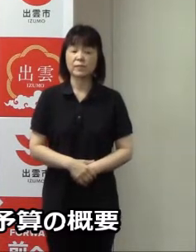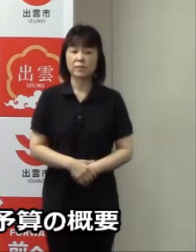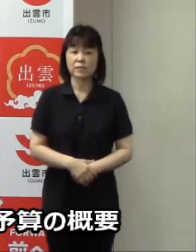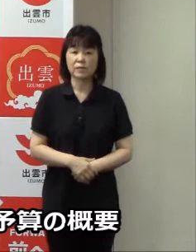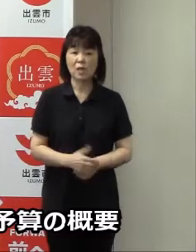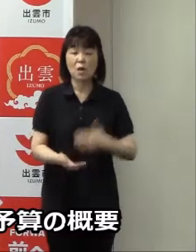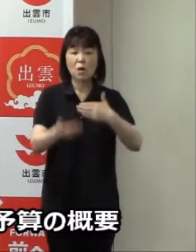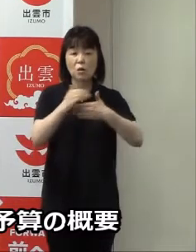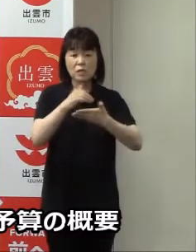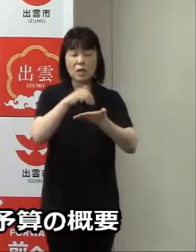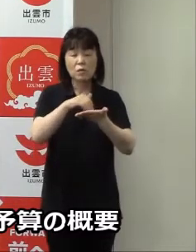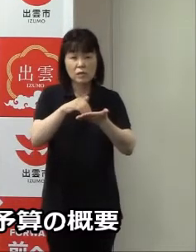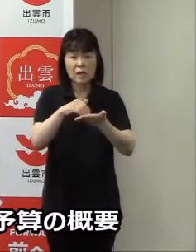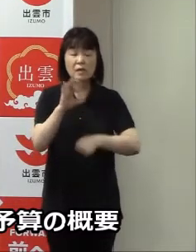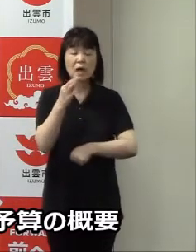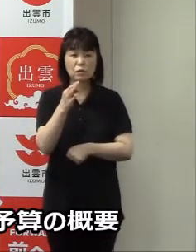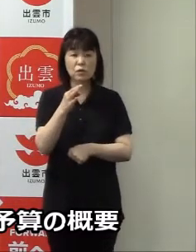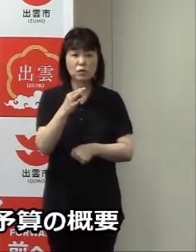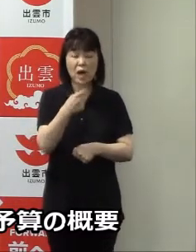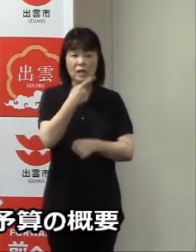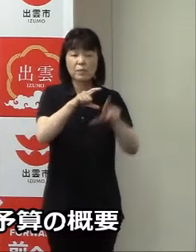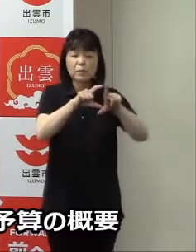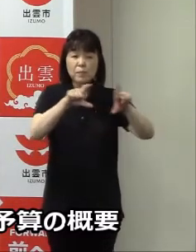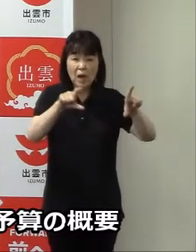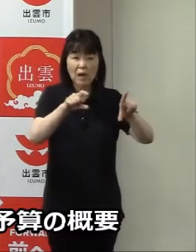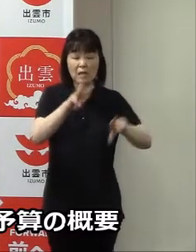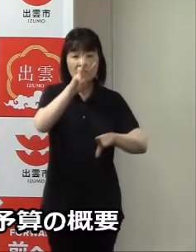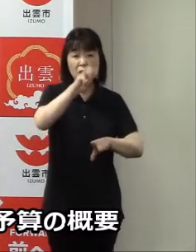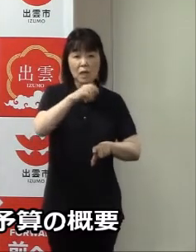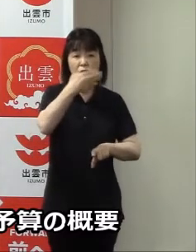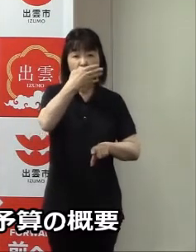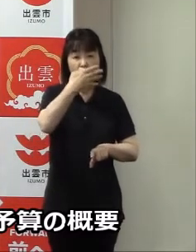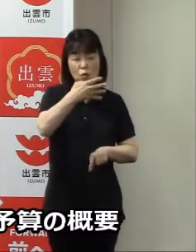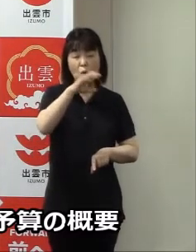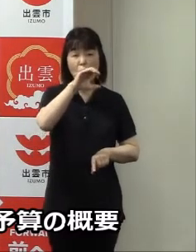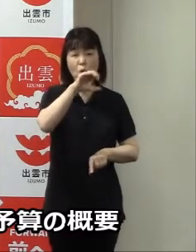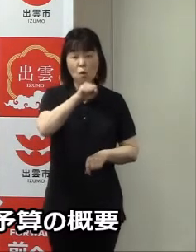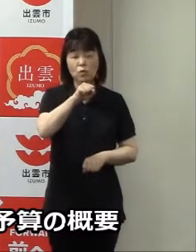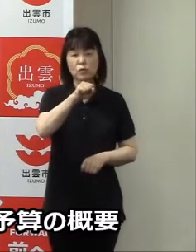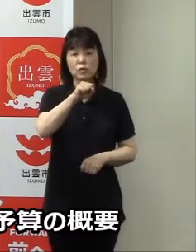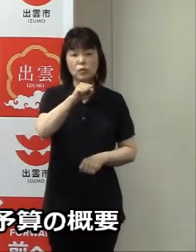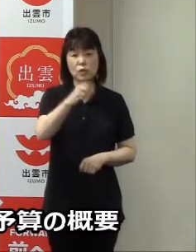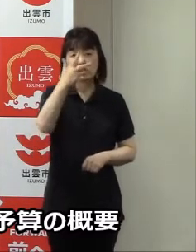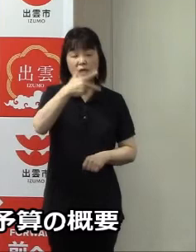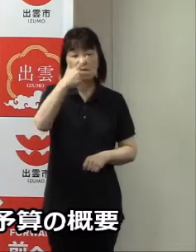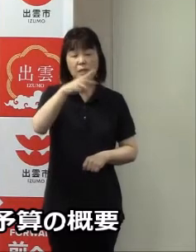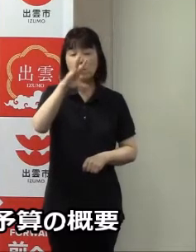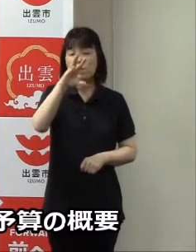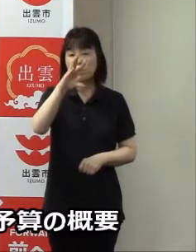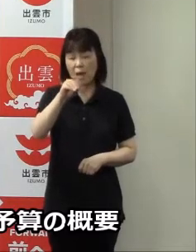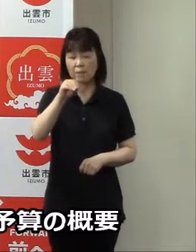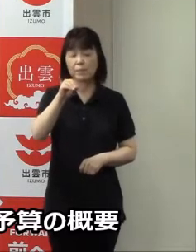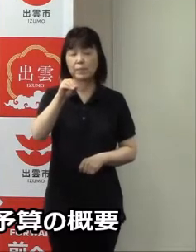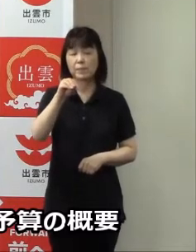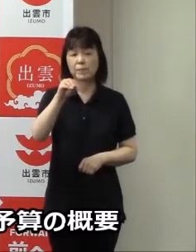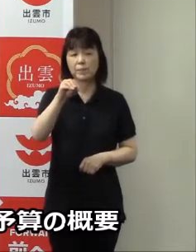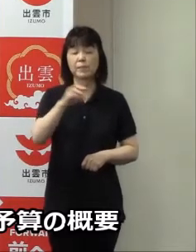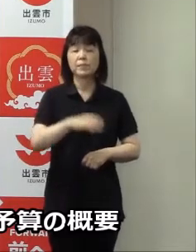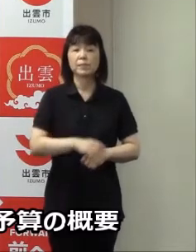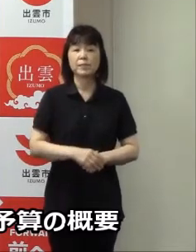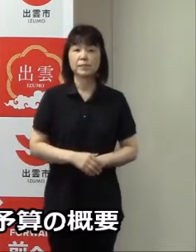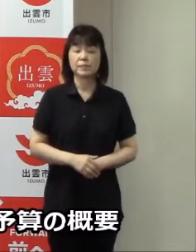補正の予算額は一般会計34億7000万円となっております